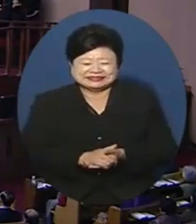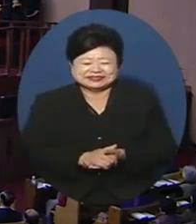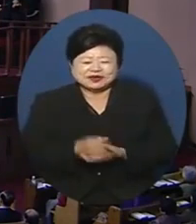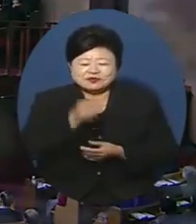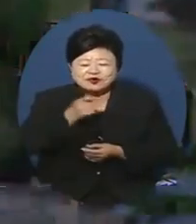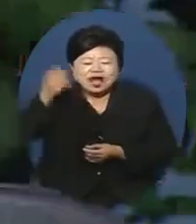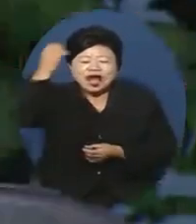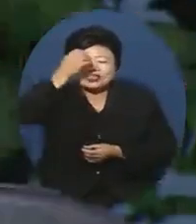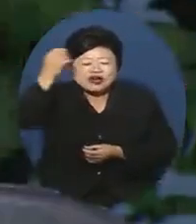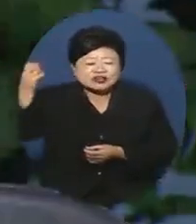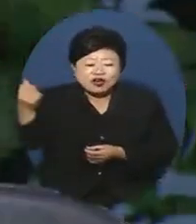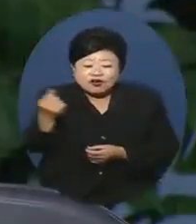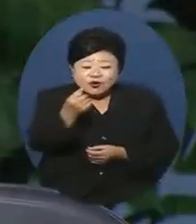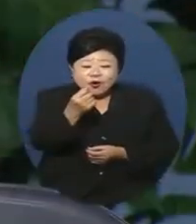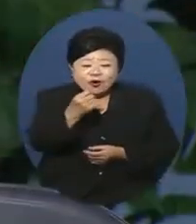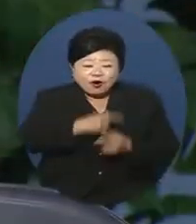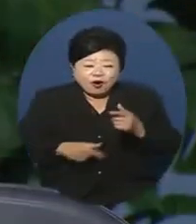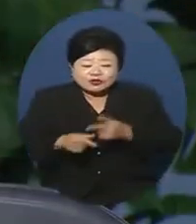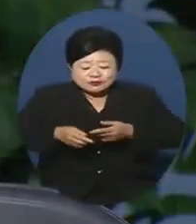물과 성령으로